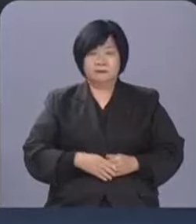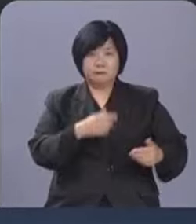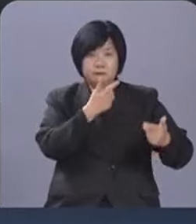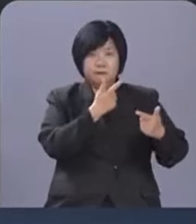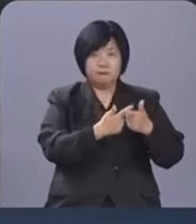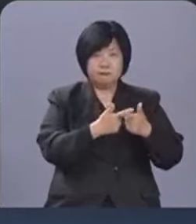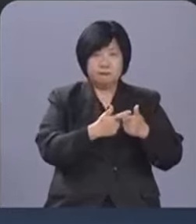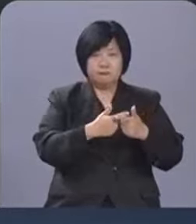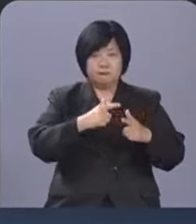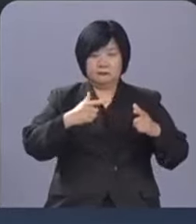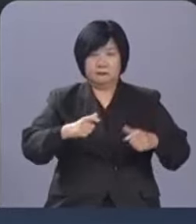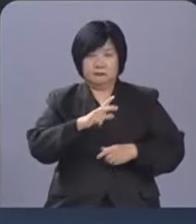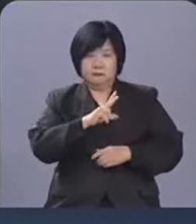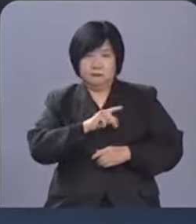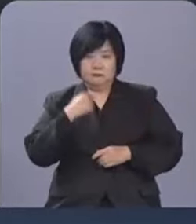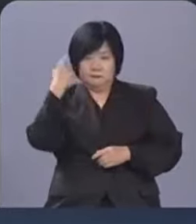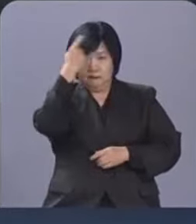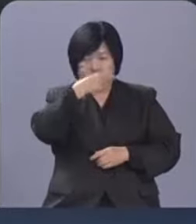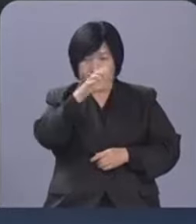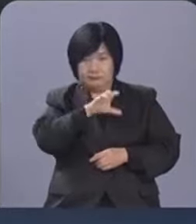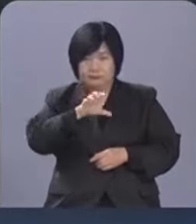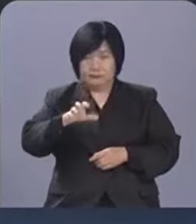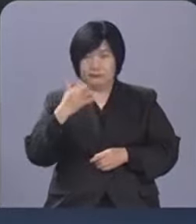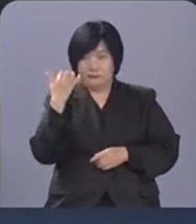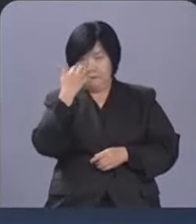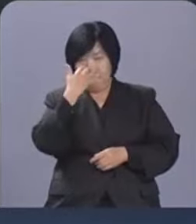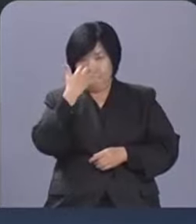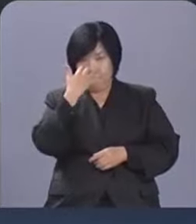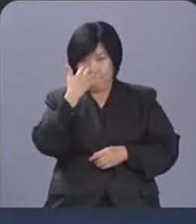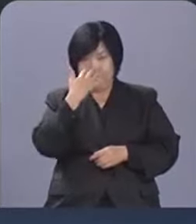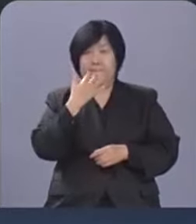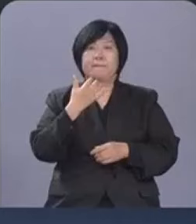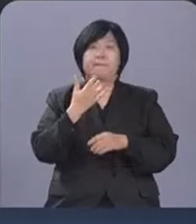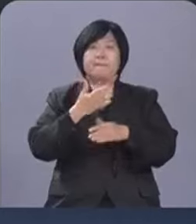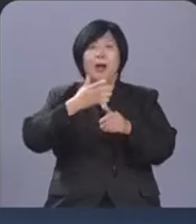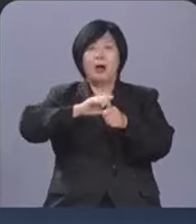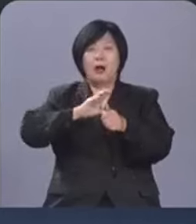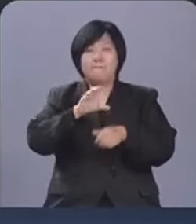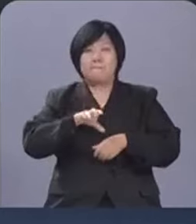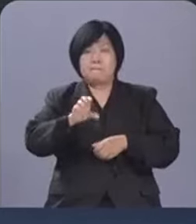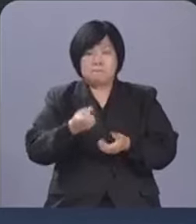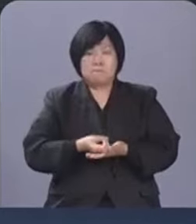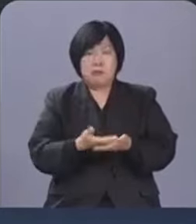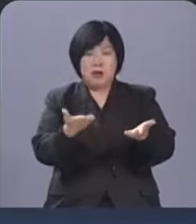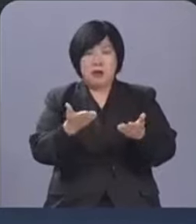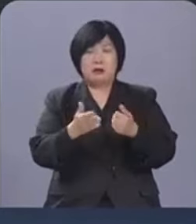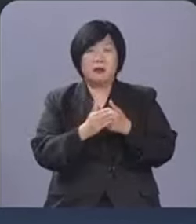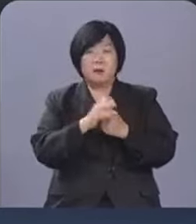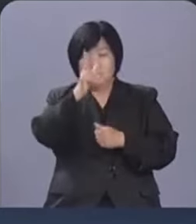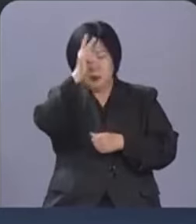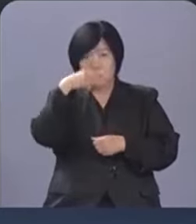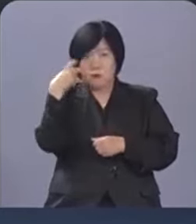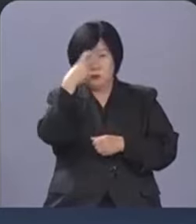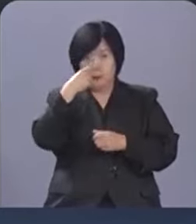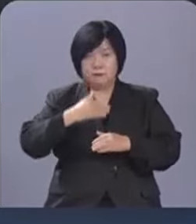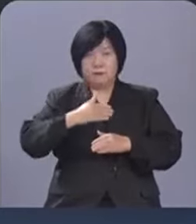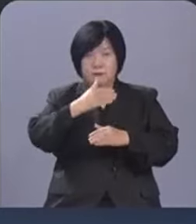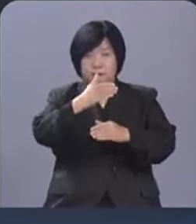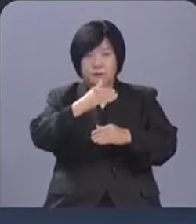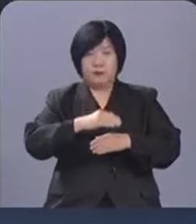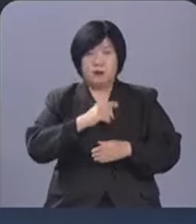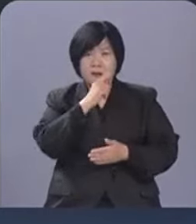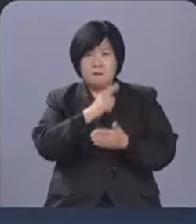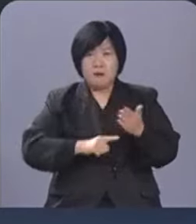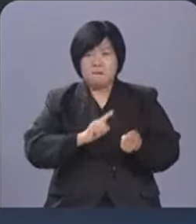부산 기초의회 의원들의 얼굴을 합성한 페이크 음란물이 무더기로 배포돼 경찰이 수사에 들어갔습니다